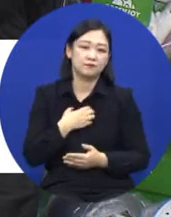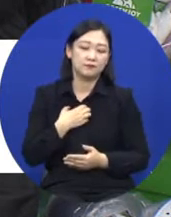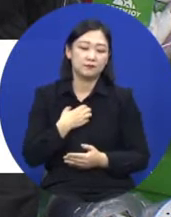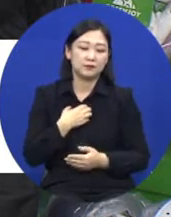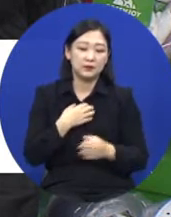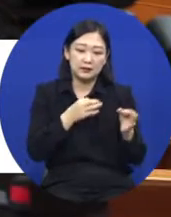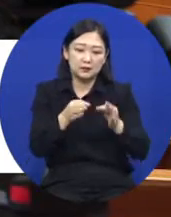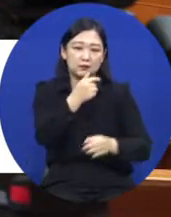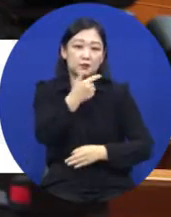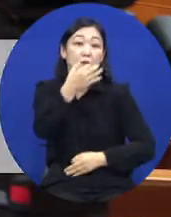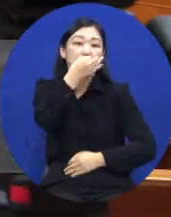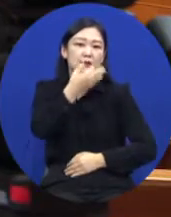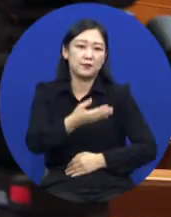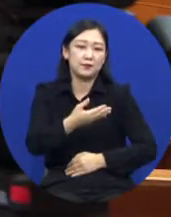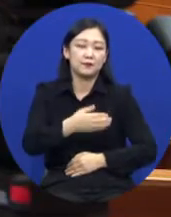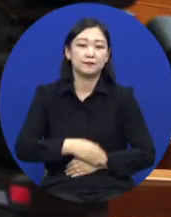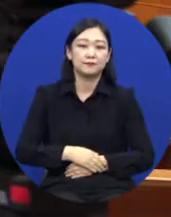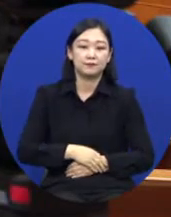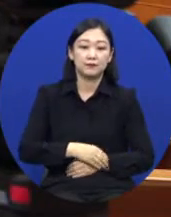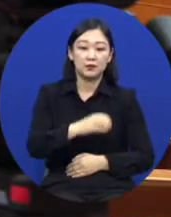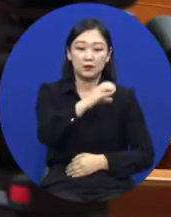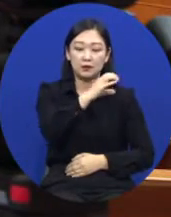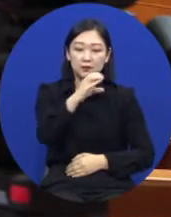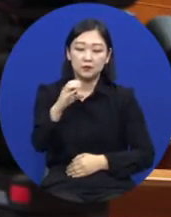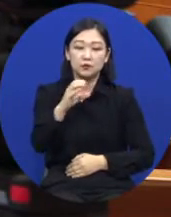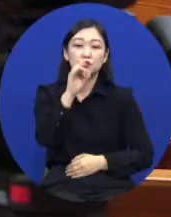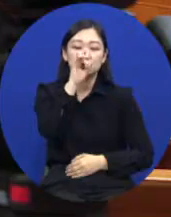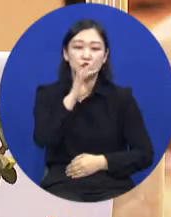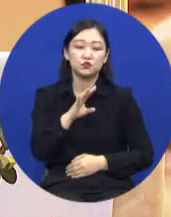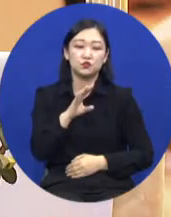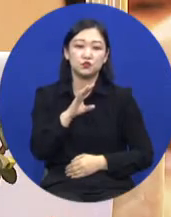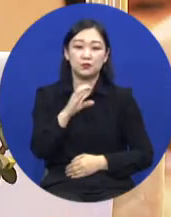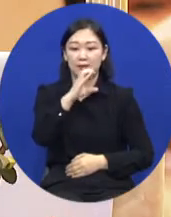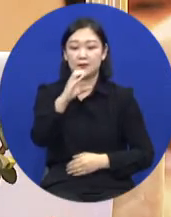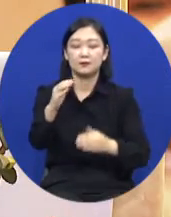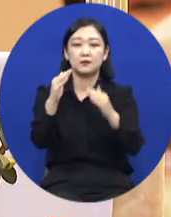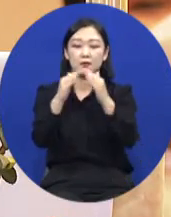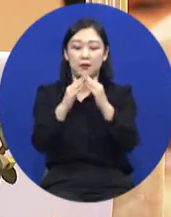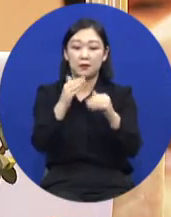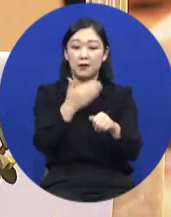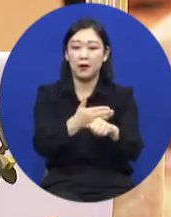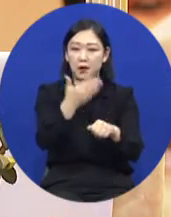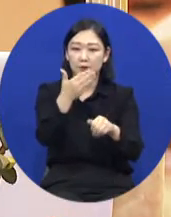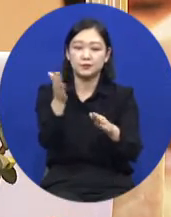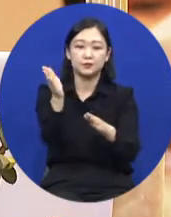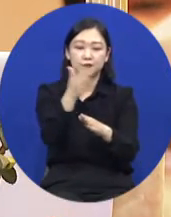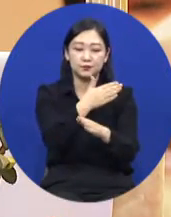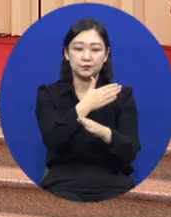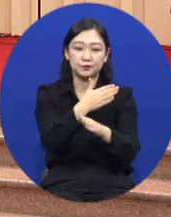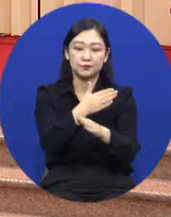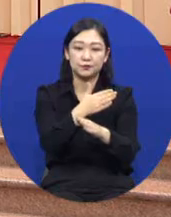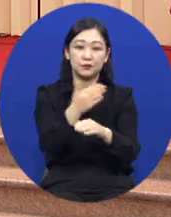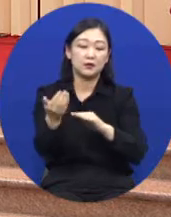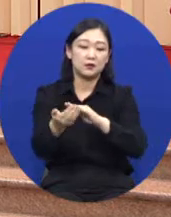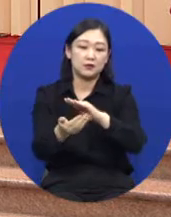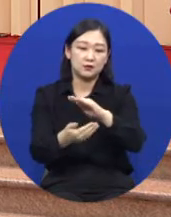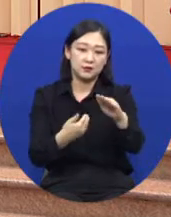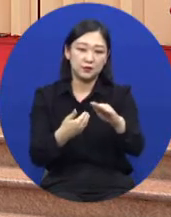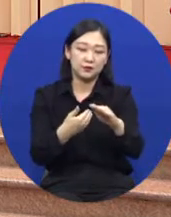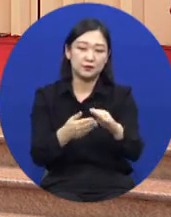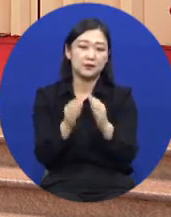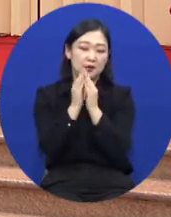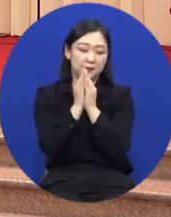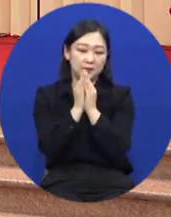너무너무 힘들어요, 진짜. 천주교 제주중앙성당에서는 오늘 밤 9시부터 성탄 전야 미사가 열리지만